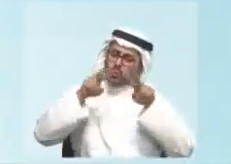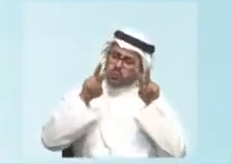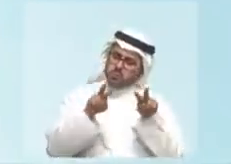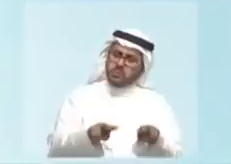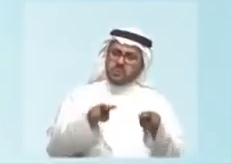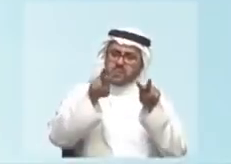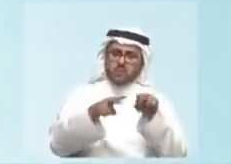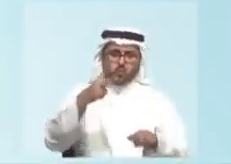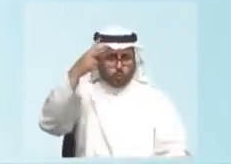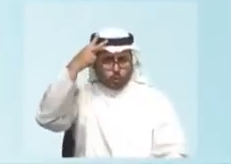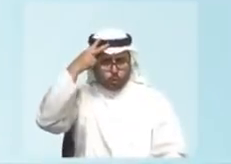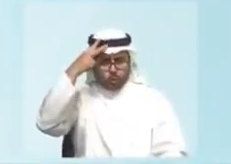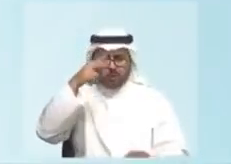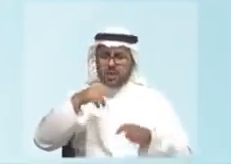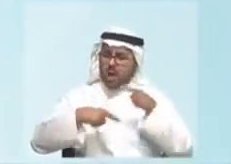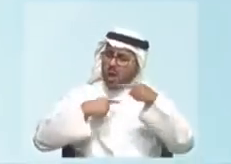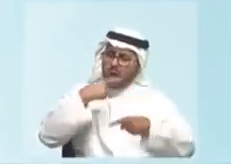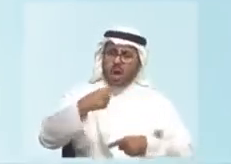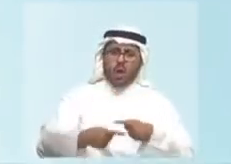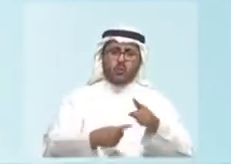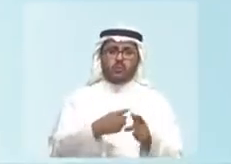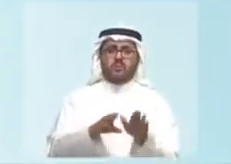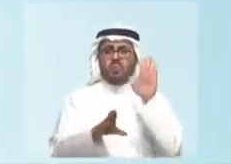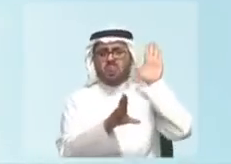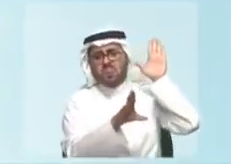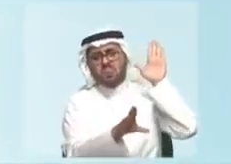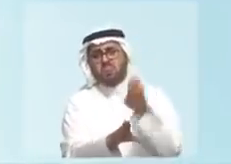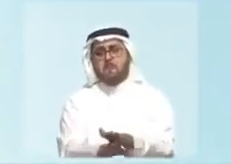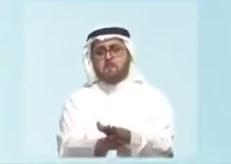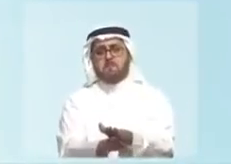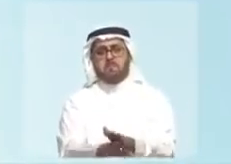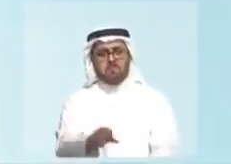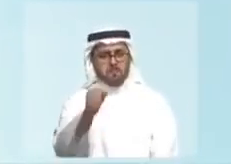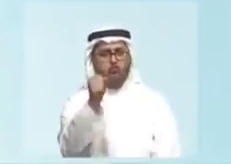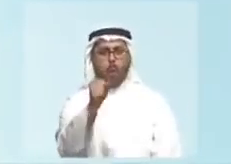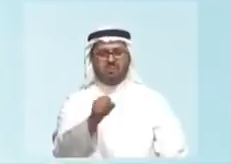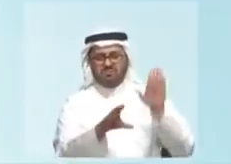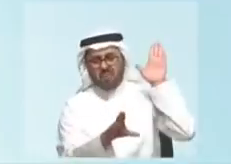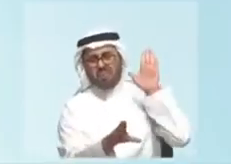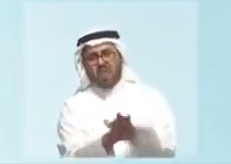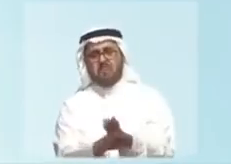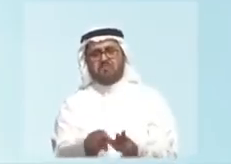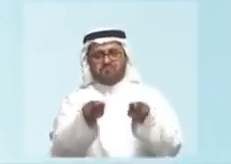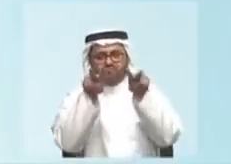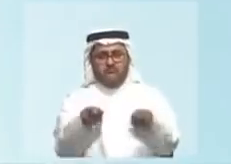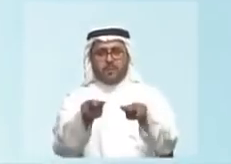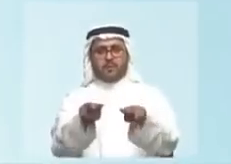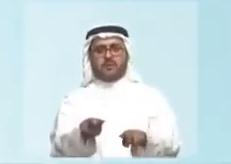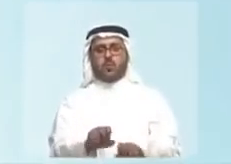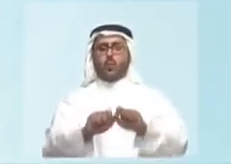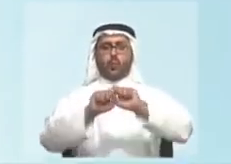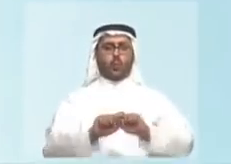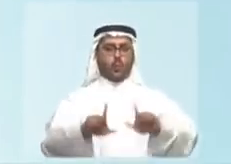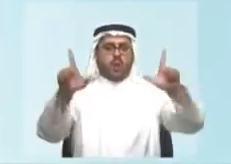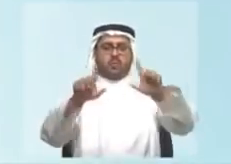دائما المملكة العربية السعودية مواقفها واضحة ثابتة